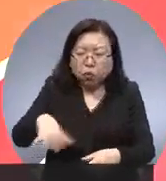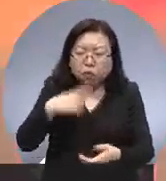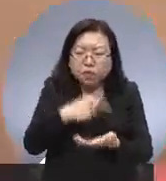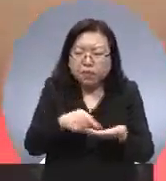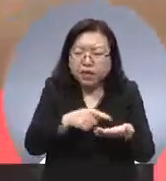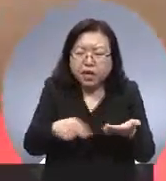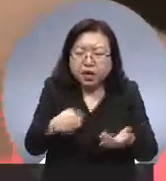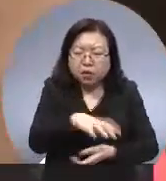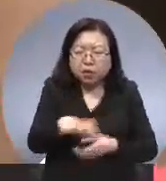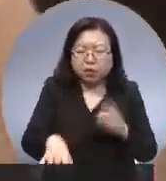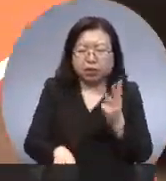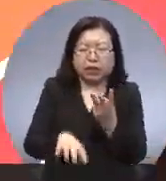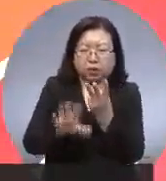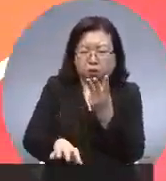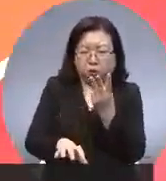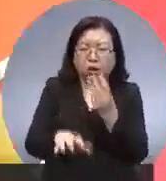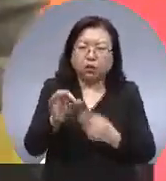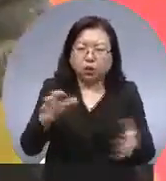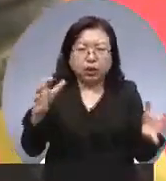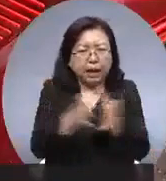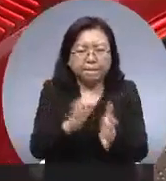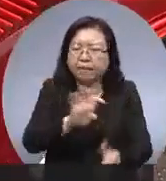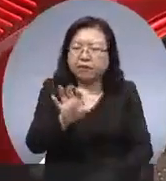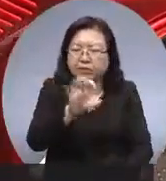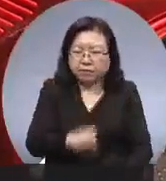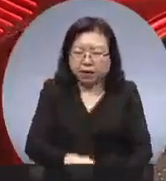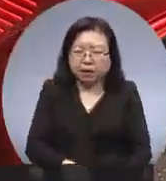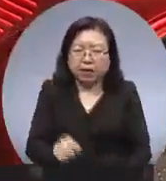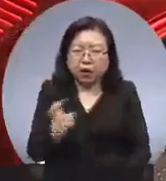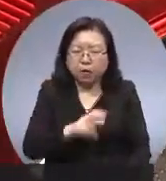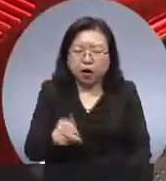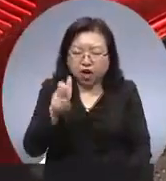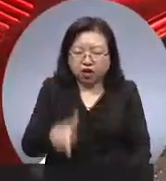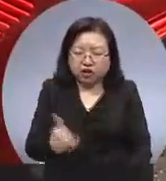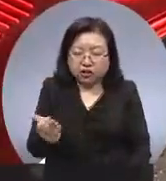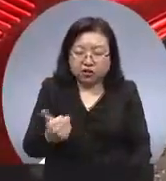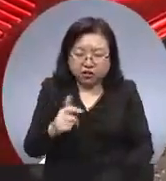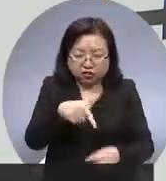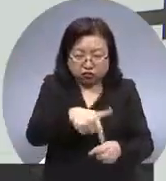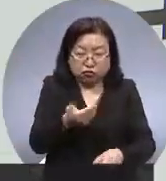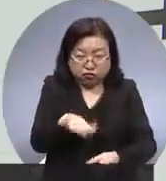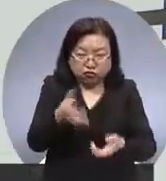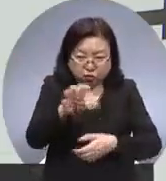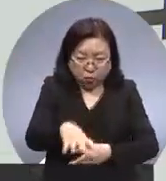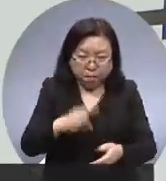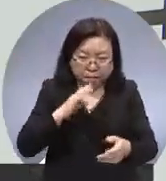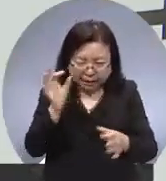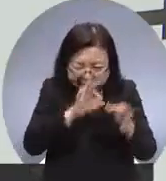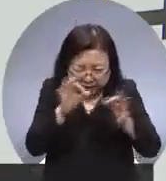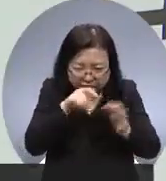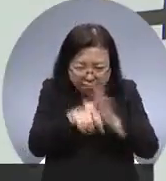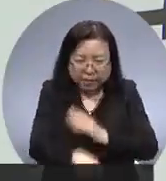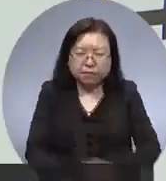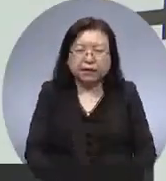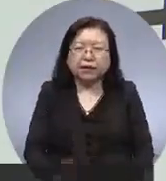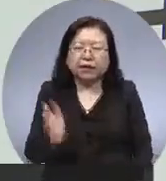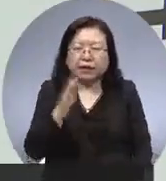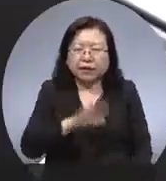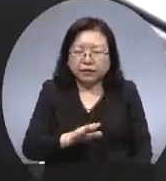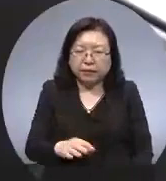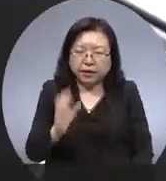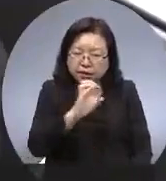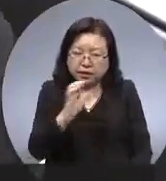넘습니다 결제하기 전에 기름을 먼저 넣는 주소만 골라 범행을 반복했습니다 하지만 경찰은 용의자 모습이 담긴 cctv